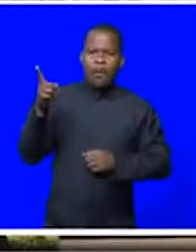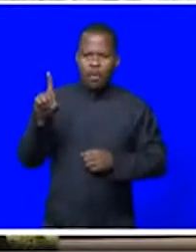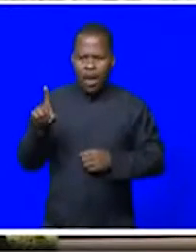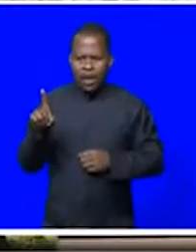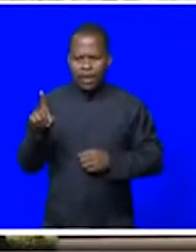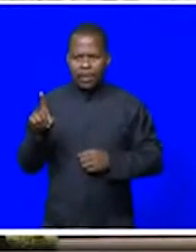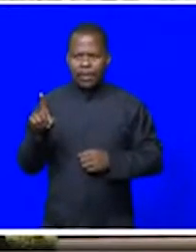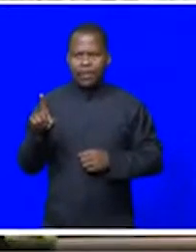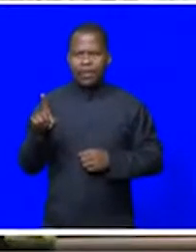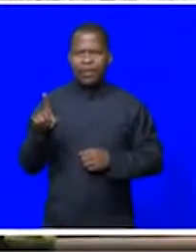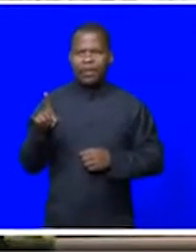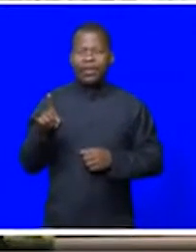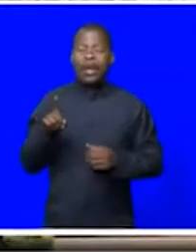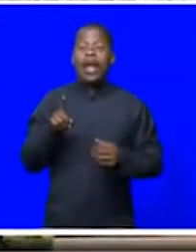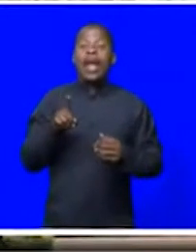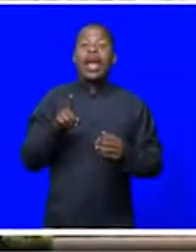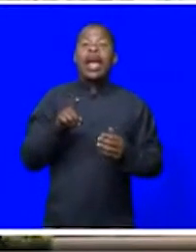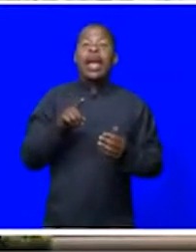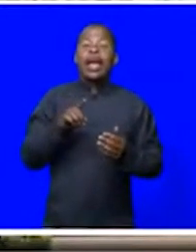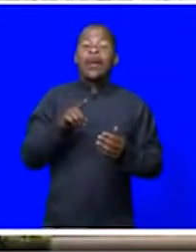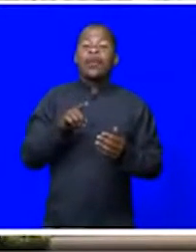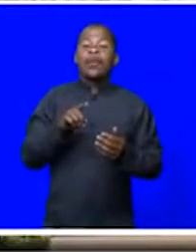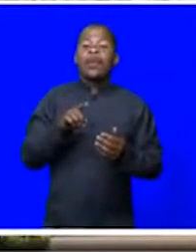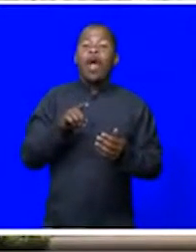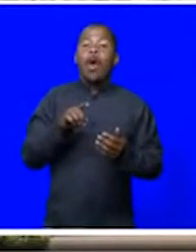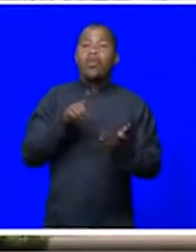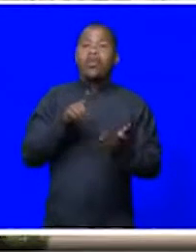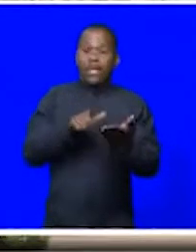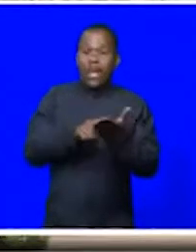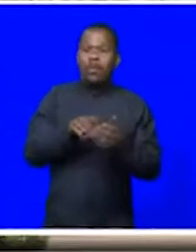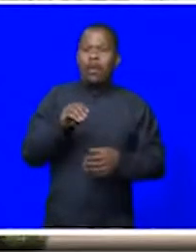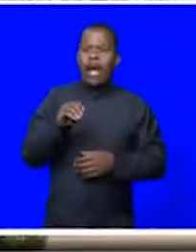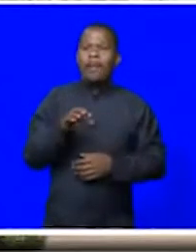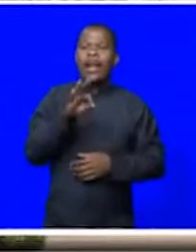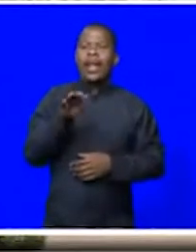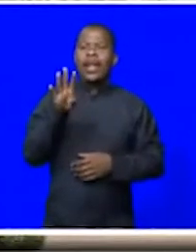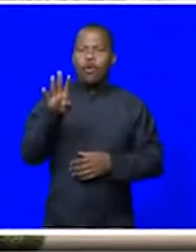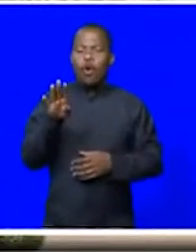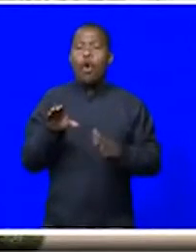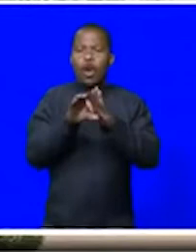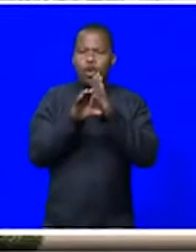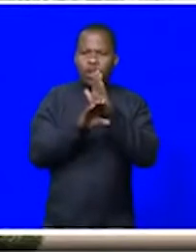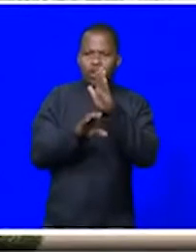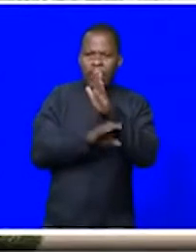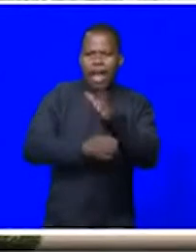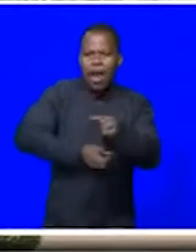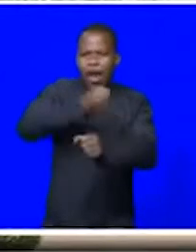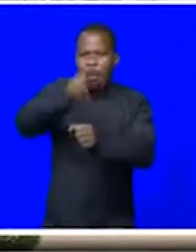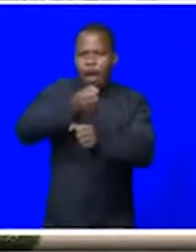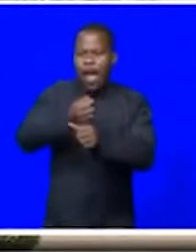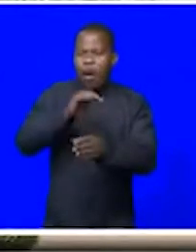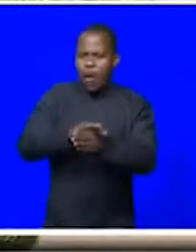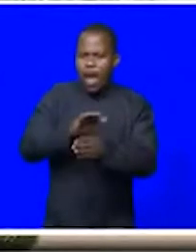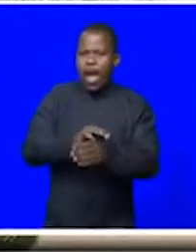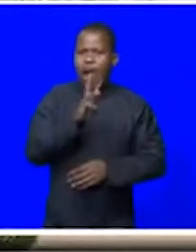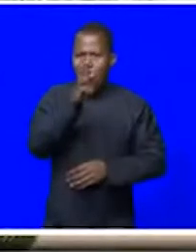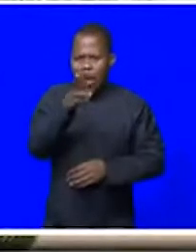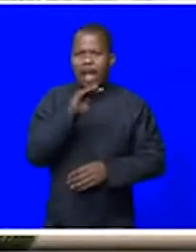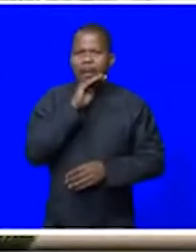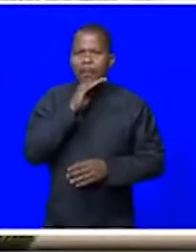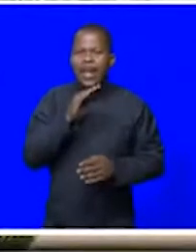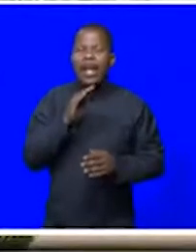kahle siqephule kungu-section 34 wemthetho wesisekelo welive mayelana nekusebenta imalungelo